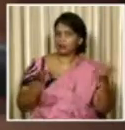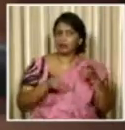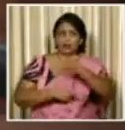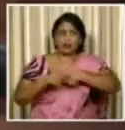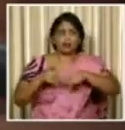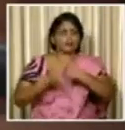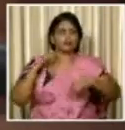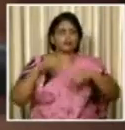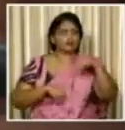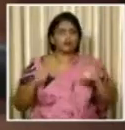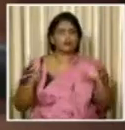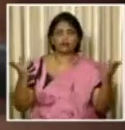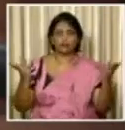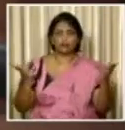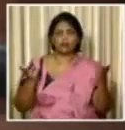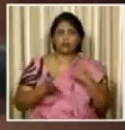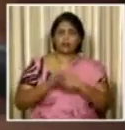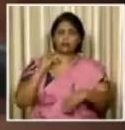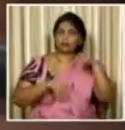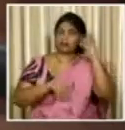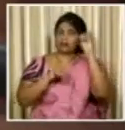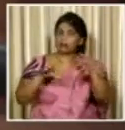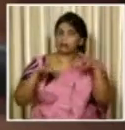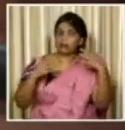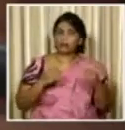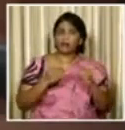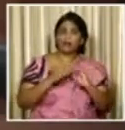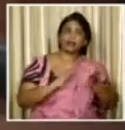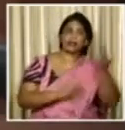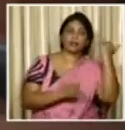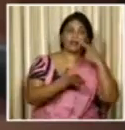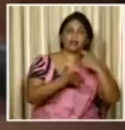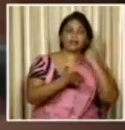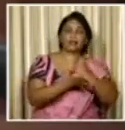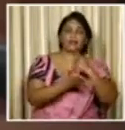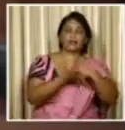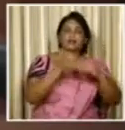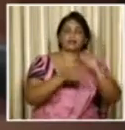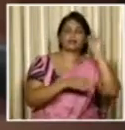kini. Kati ya canda di ila, ya gedor lagi ila tepal canda di no.